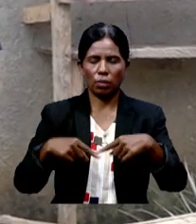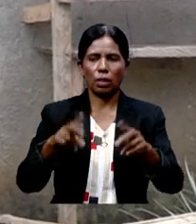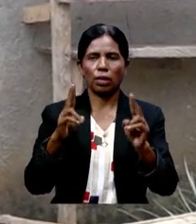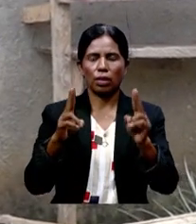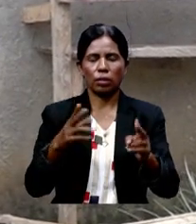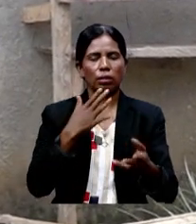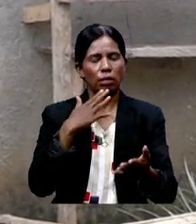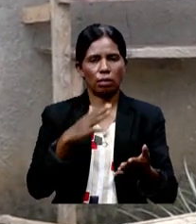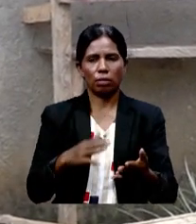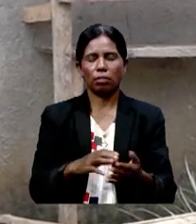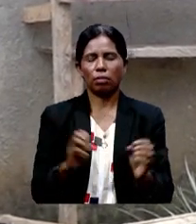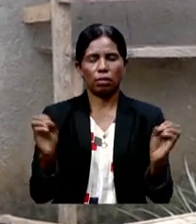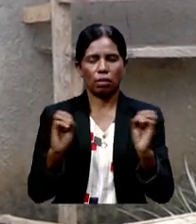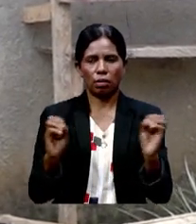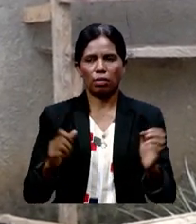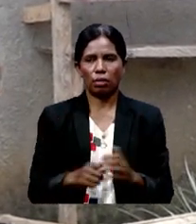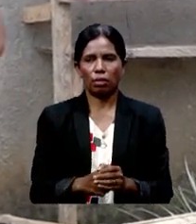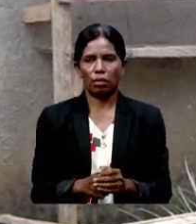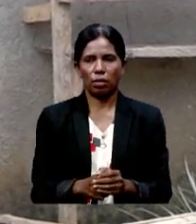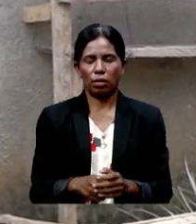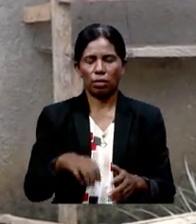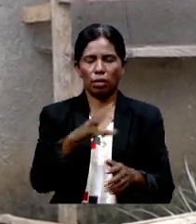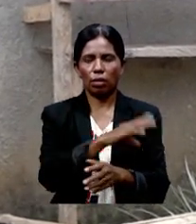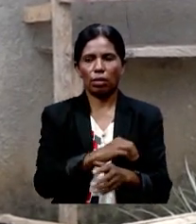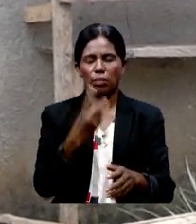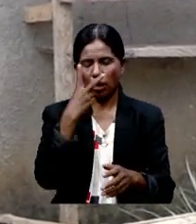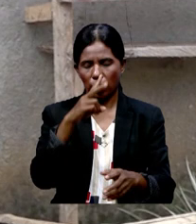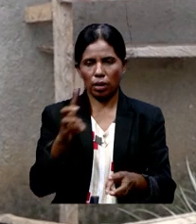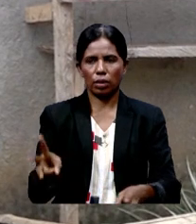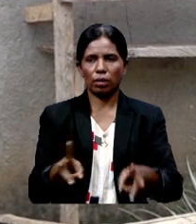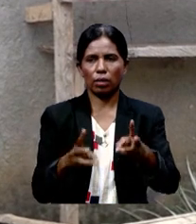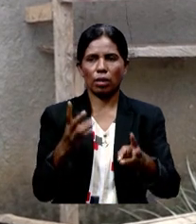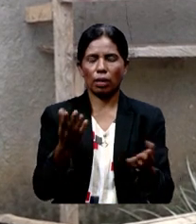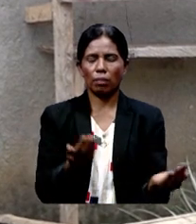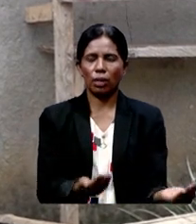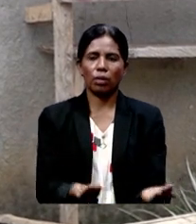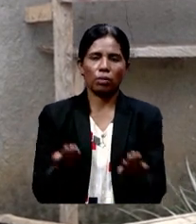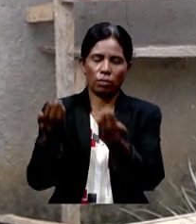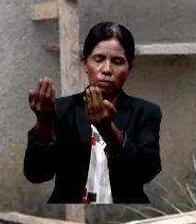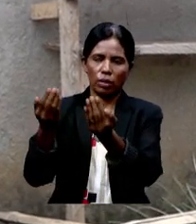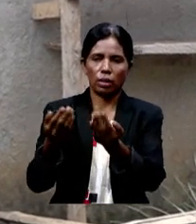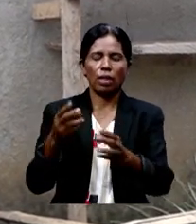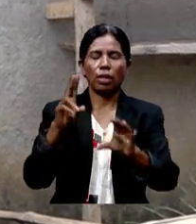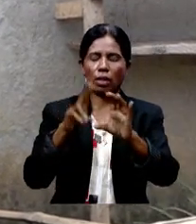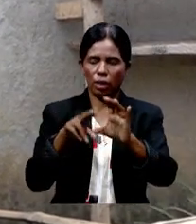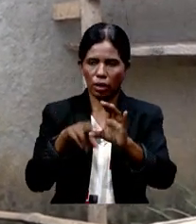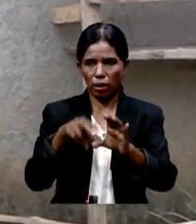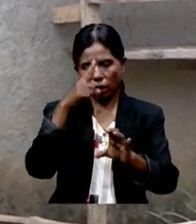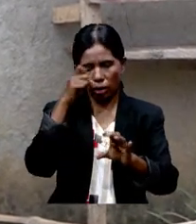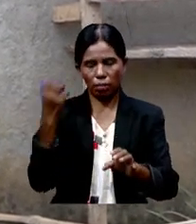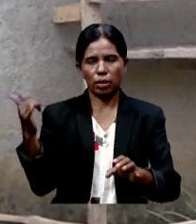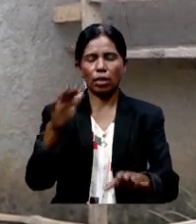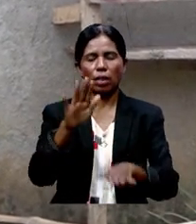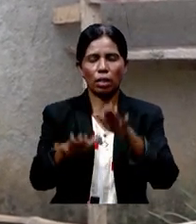ne de kondisan mak ida mi de hane ema hulan de tiha kadera ne tamba sira la musla